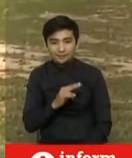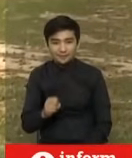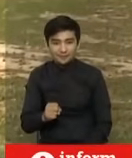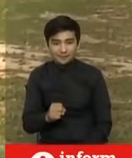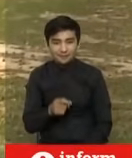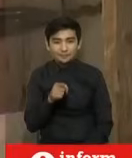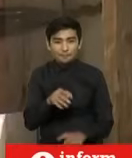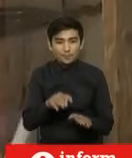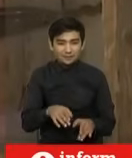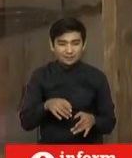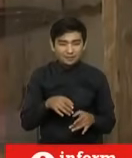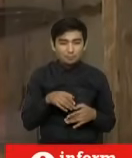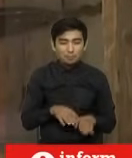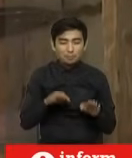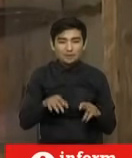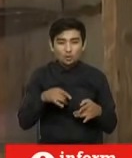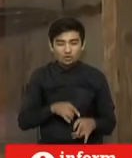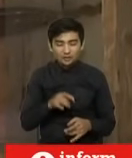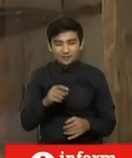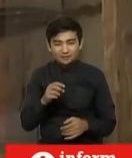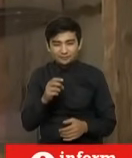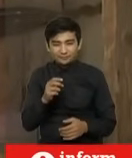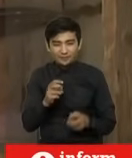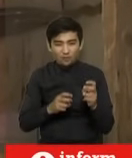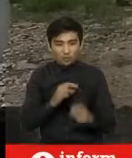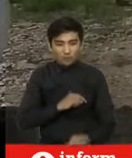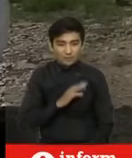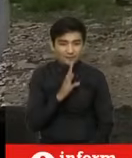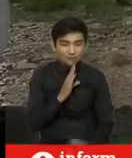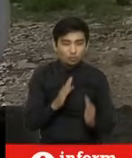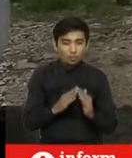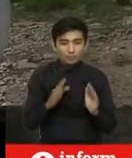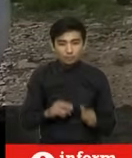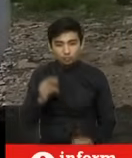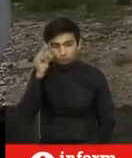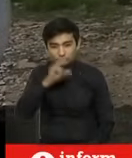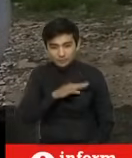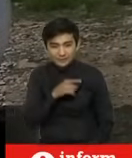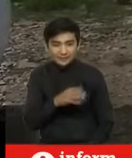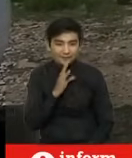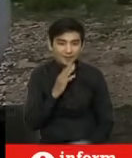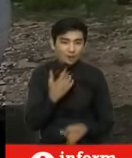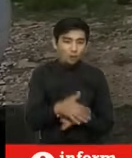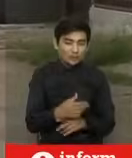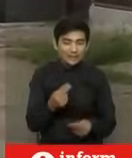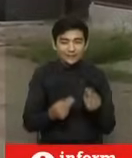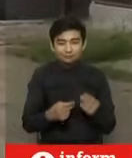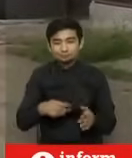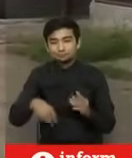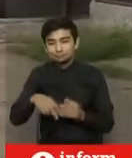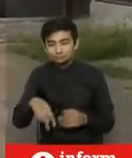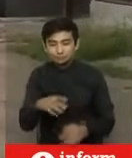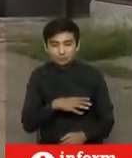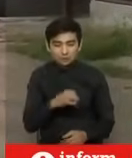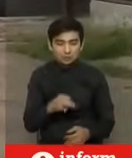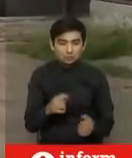месторождении из-за особенности развития погибшая девочка училась на дому как сообщается она вышла на улицу поиграть через какое-то